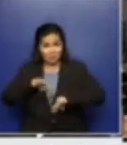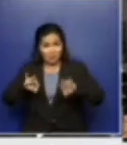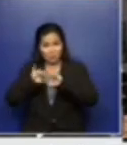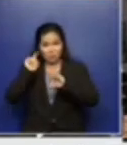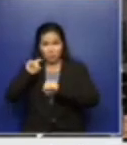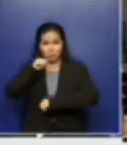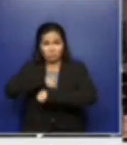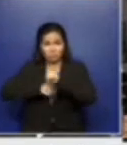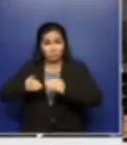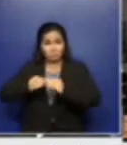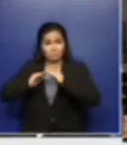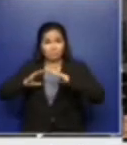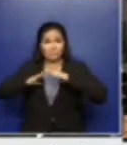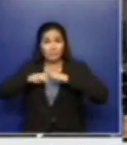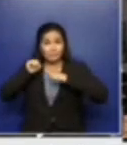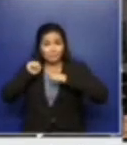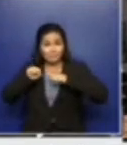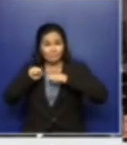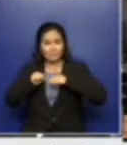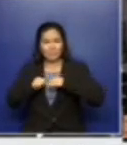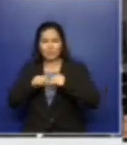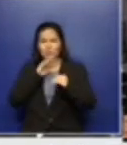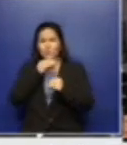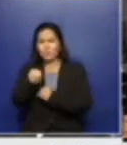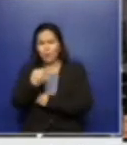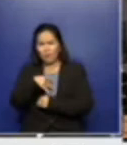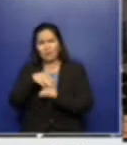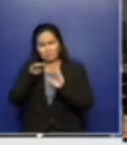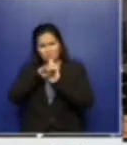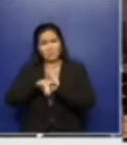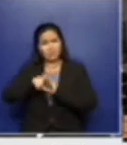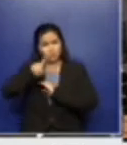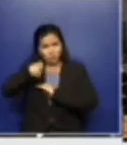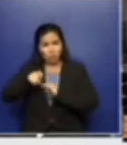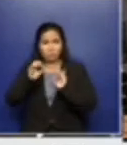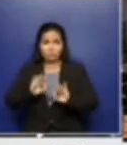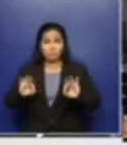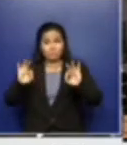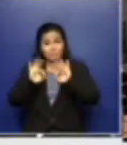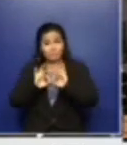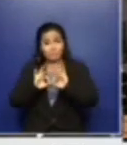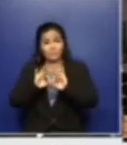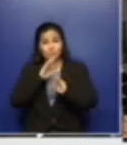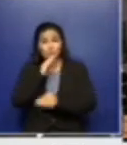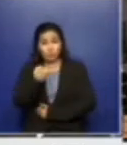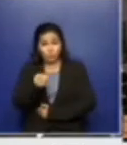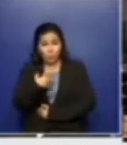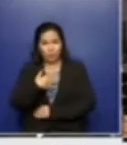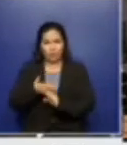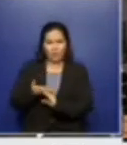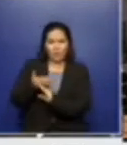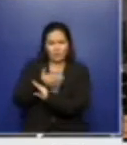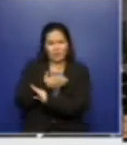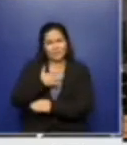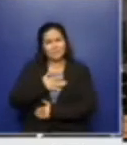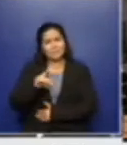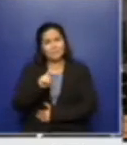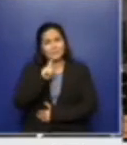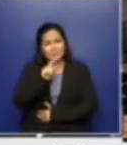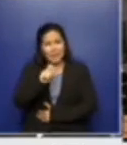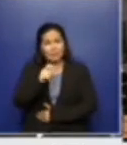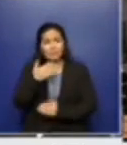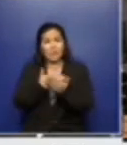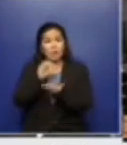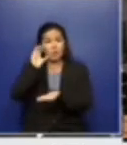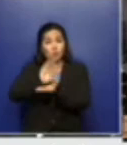การเหล่านี้เป็นรายการที่จำเป็นเป็นรายการงบลงทุนที่จำเป็นดิฉันก็จะถามว่าแล้วทำไมก่อนหน้านี้คะถึงไปตัดเอาง